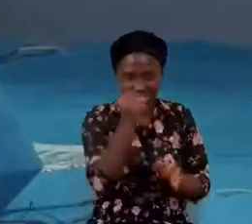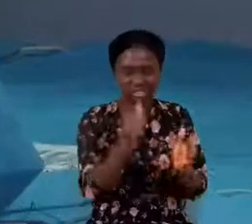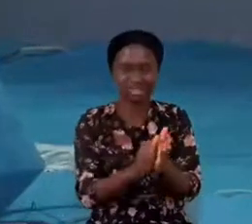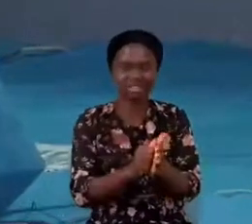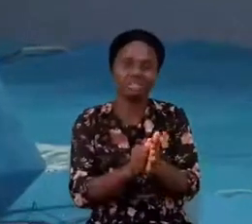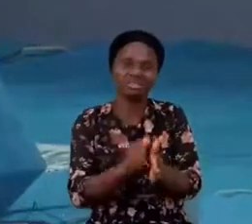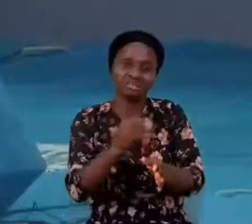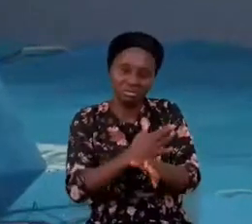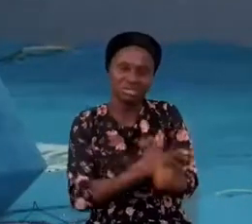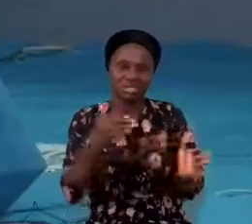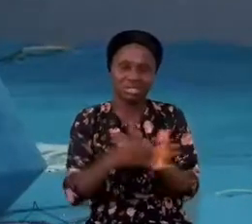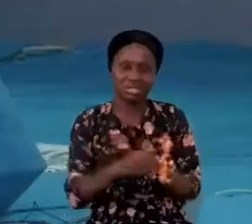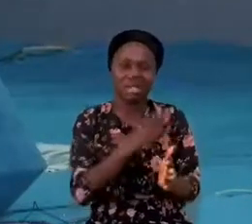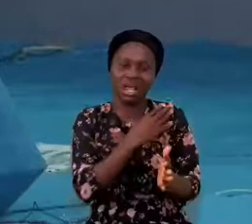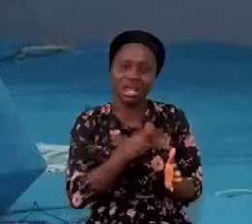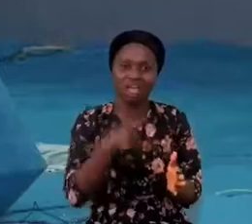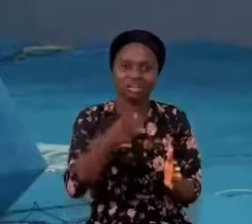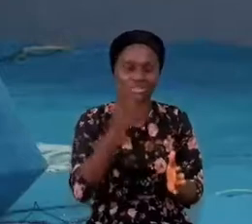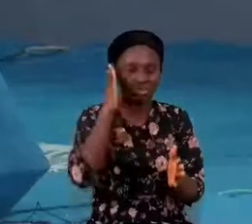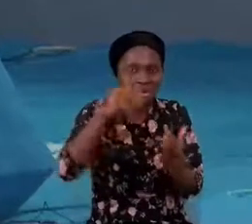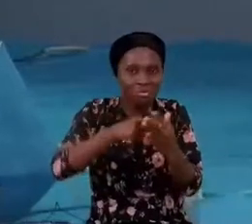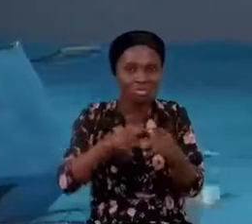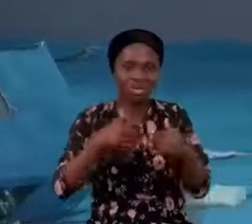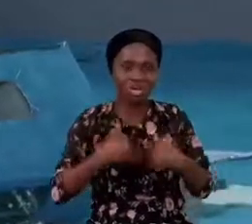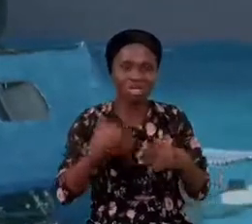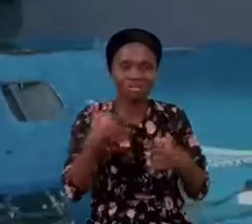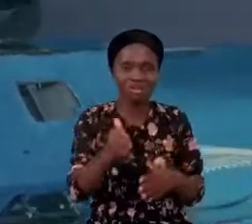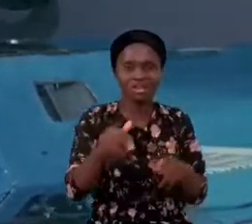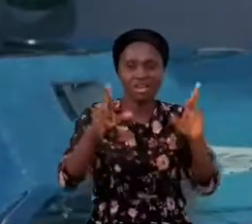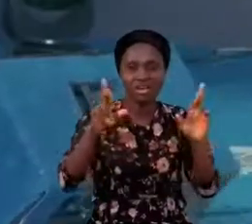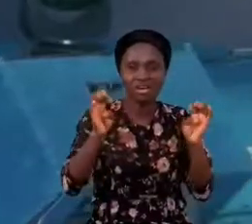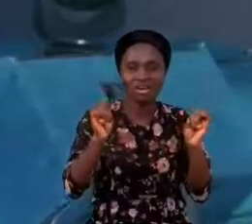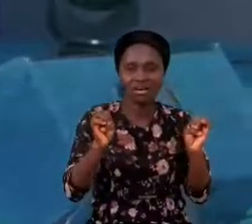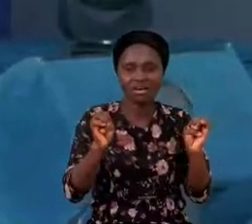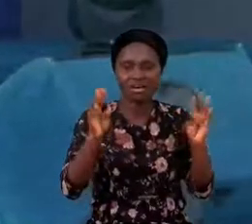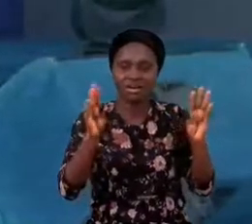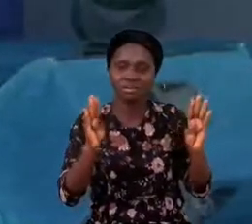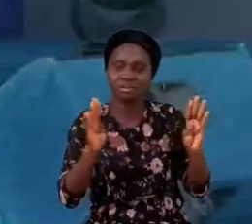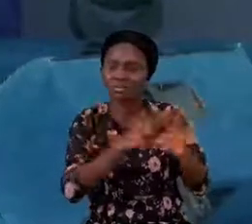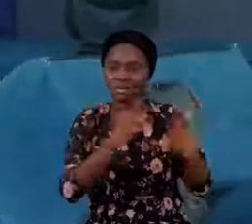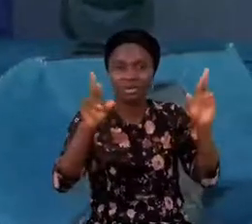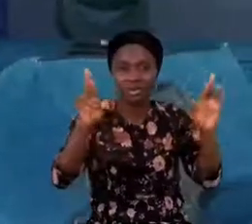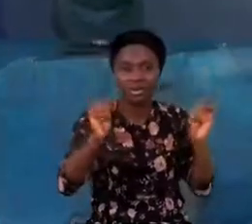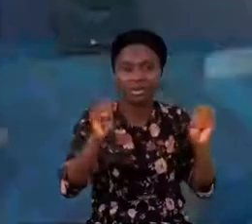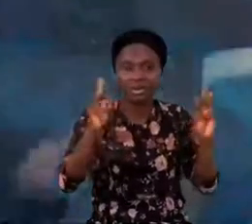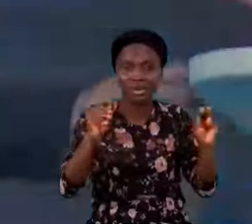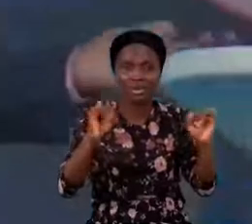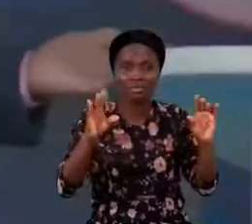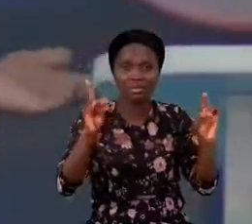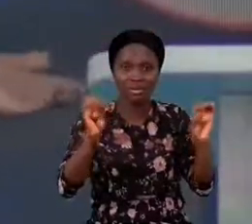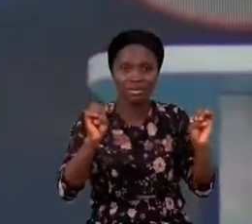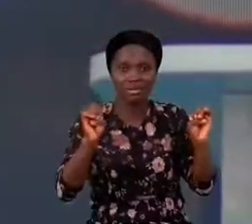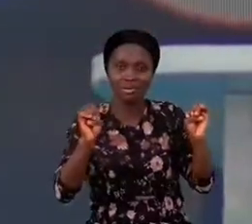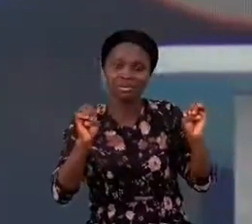n'avons pas maîtrisé au départ, retourne à ces choses élémentaires dans la matière et apprends ça. Interagis avec cette matière,